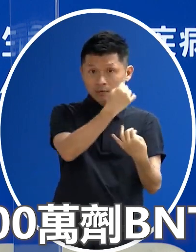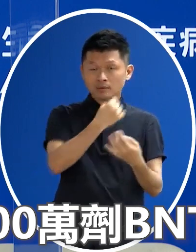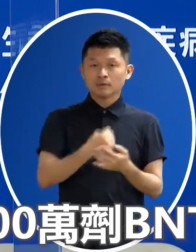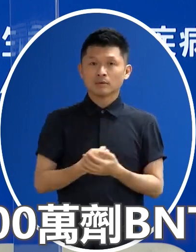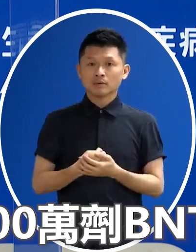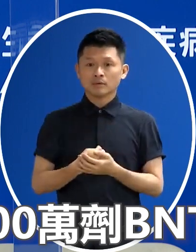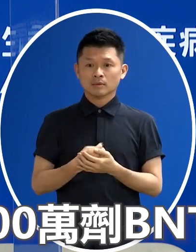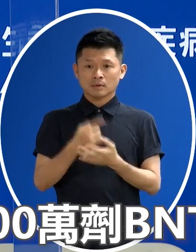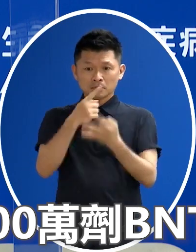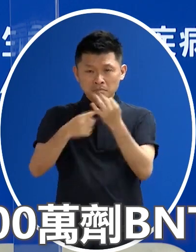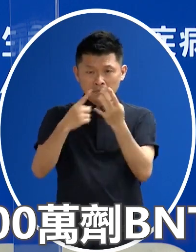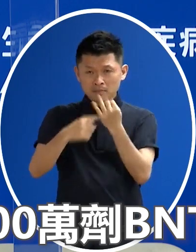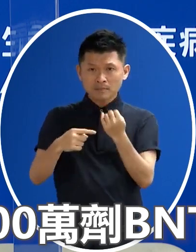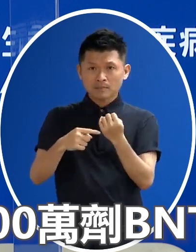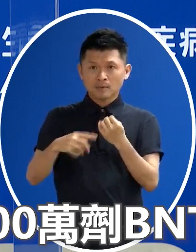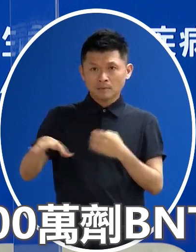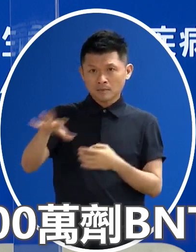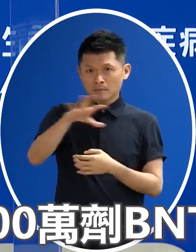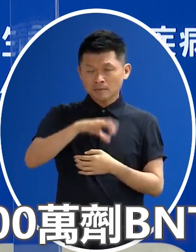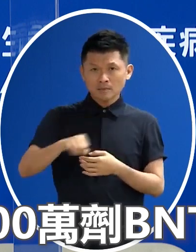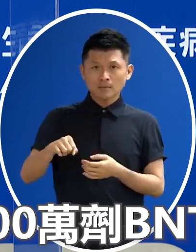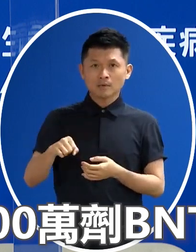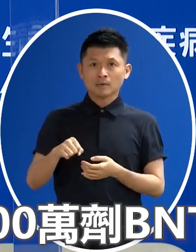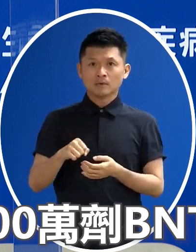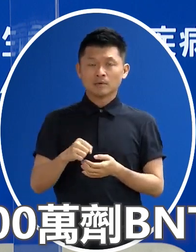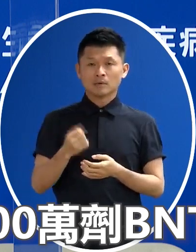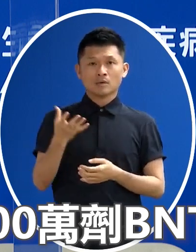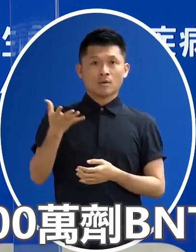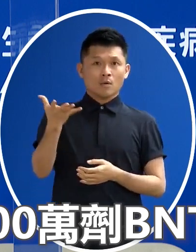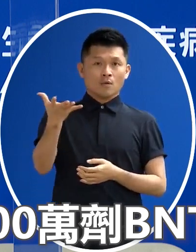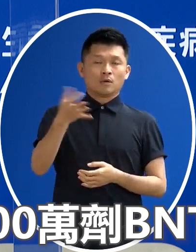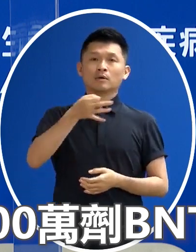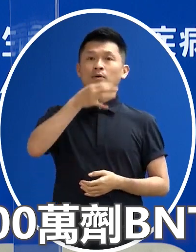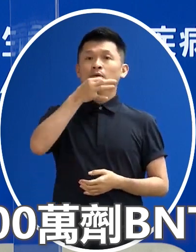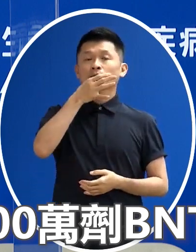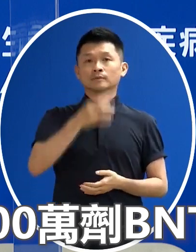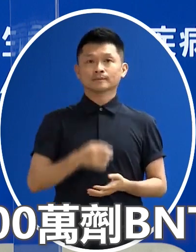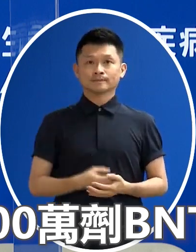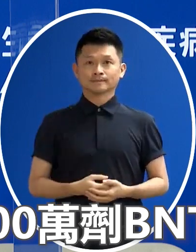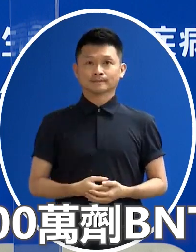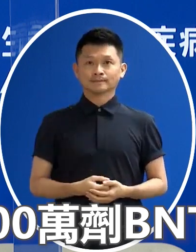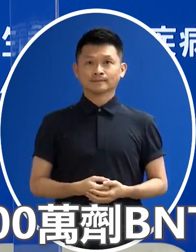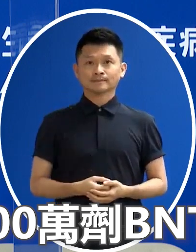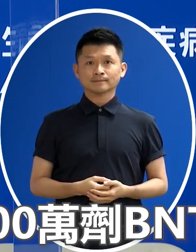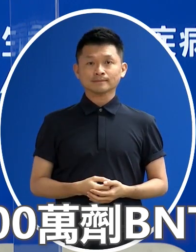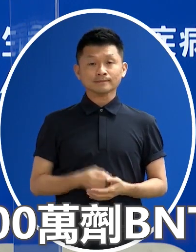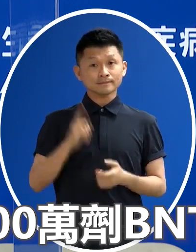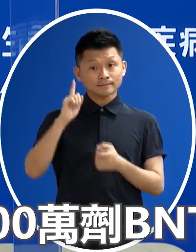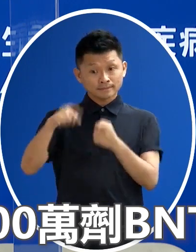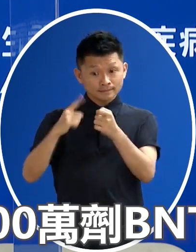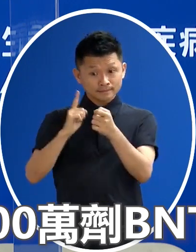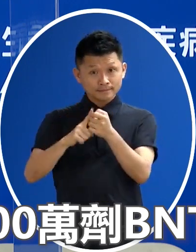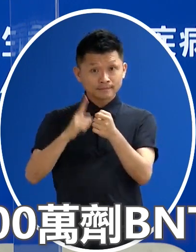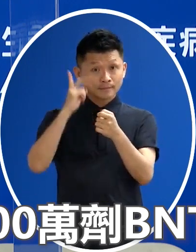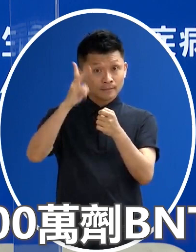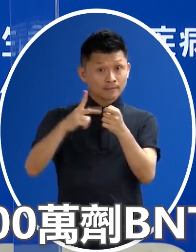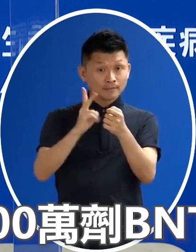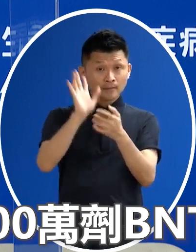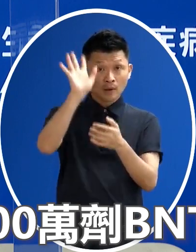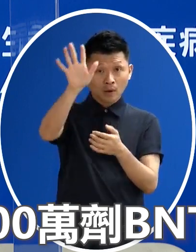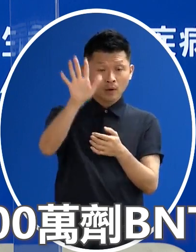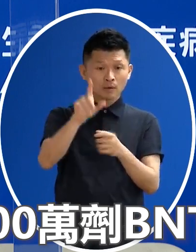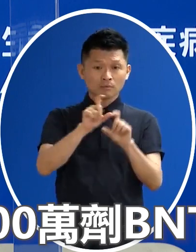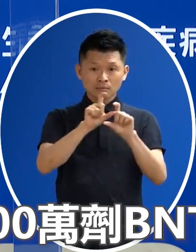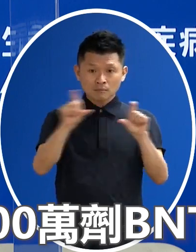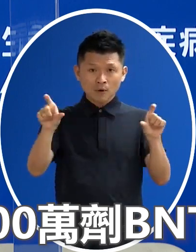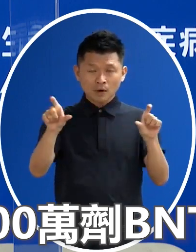在总量来讲哈，我们是哈总量是会够的。好，总量是会够的。那明后年的疫苗我们也都买了，